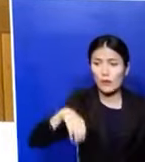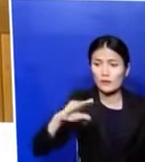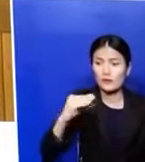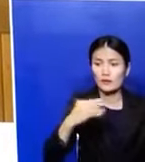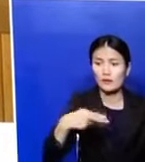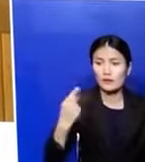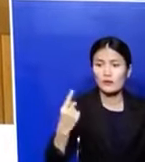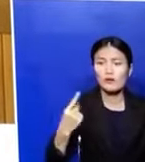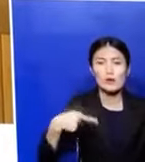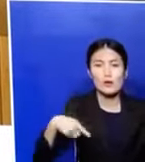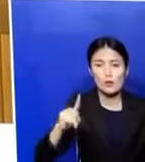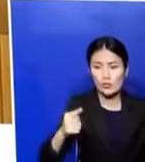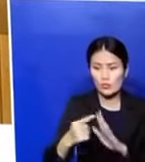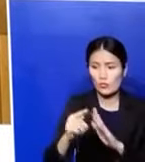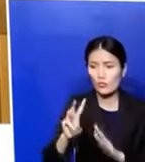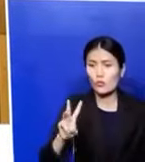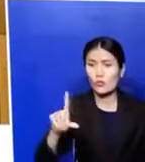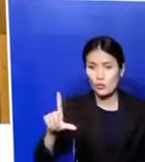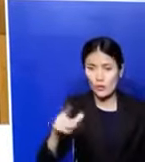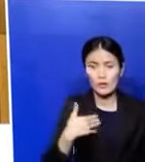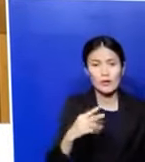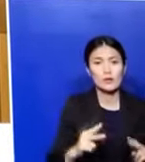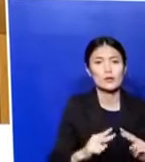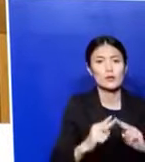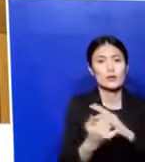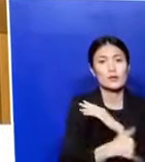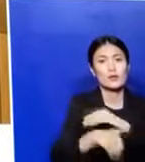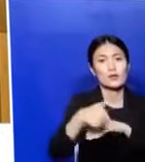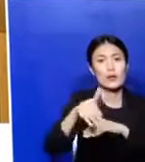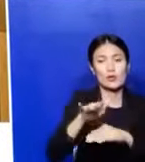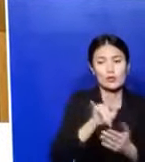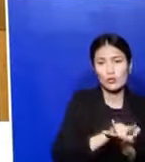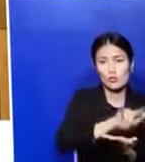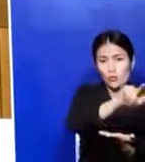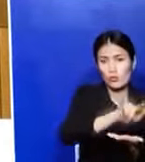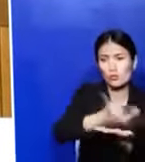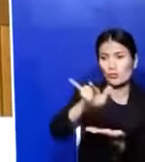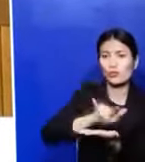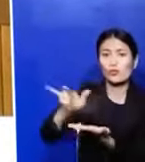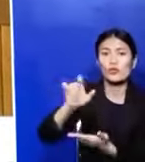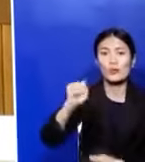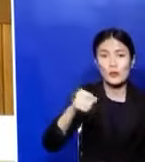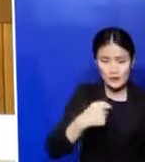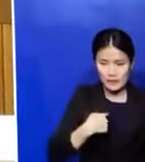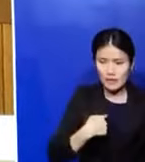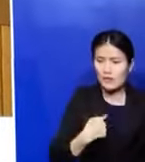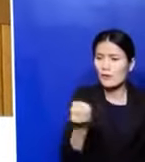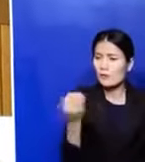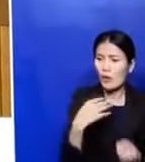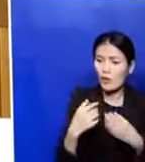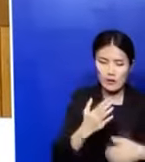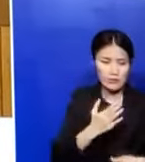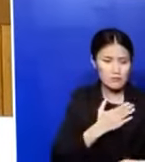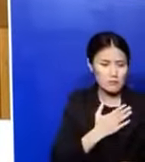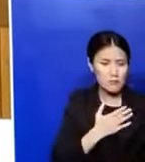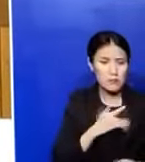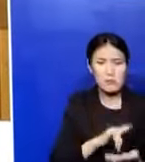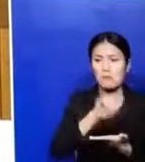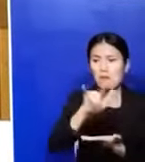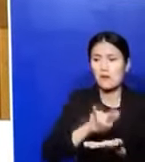ชี้แจงในเรื่องของการไปเยี่ยมเยือนต่างประเทศที่ว่าไม่มีใครรับผมเลยอะไรทั้งมองเนี่ยนะหรือในเรื่อง